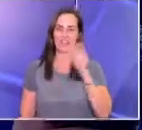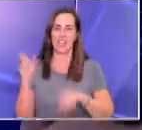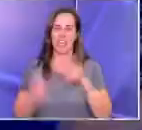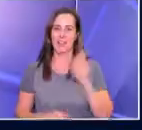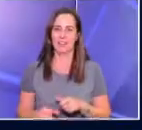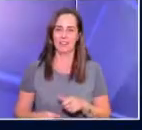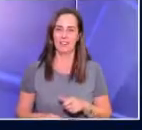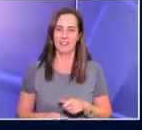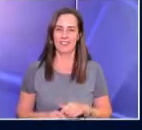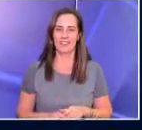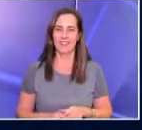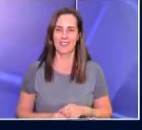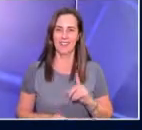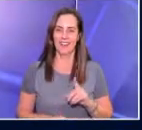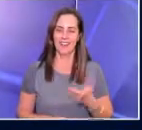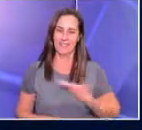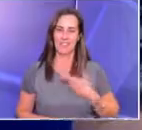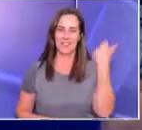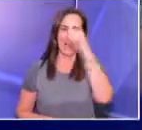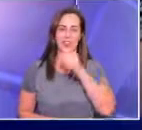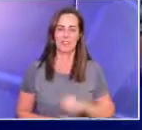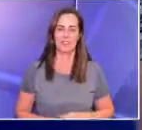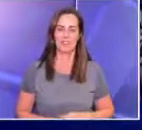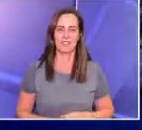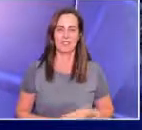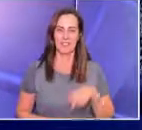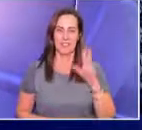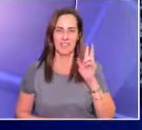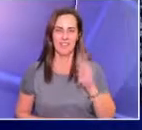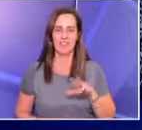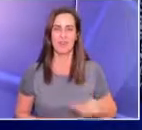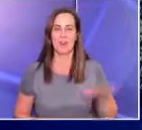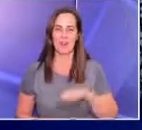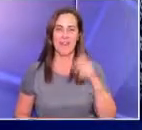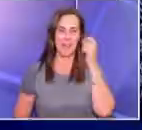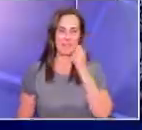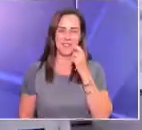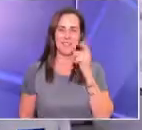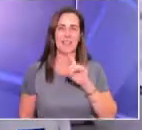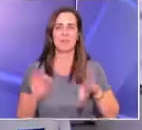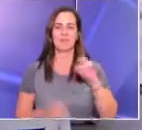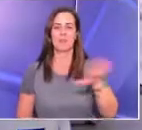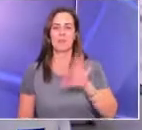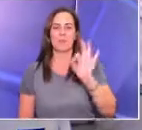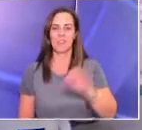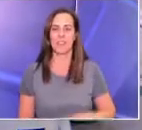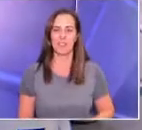תושבים. אבל קיבל את השם. יש לנו בעיה, המון ראשי עירייה. למי הצביעו אצלכם בשכונה?